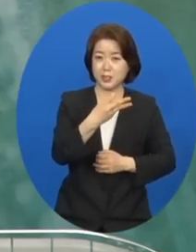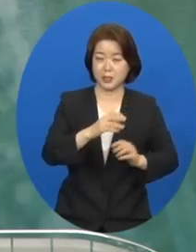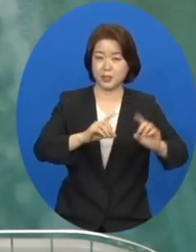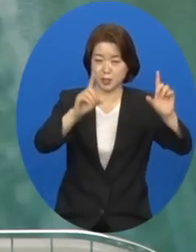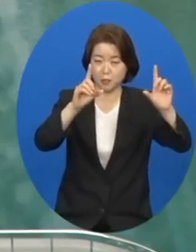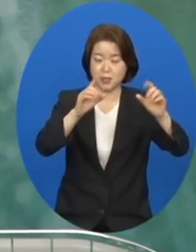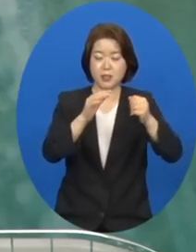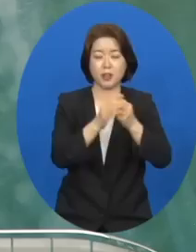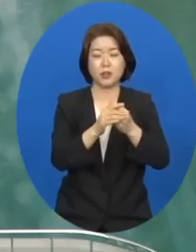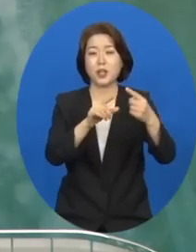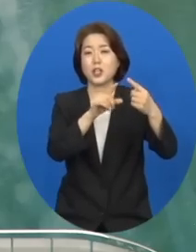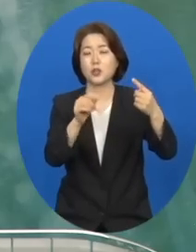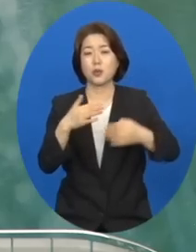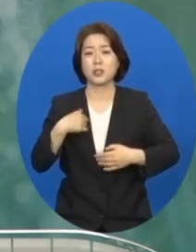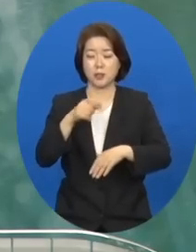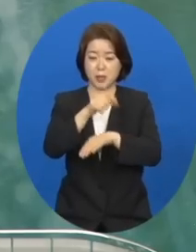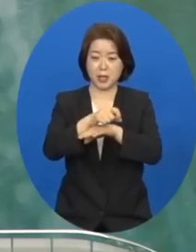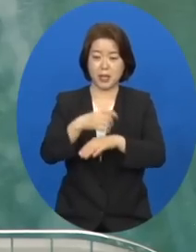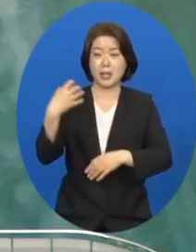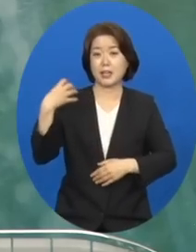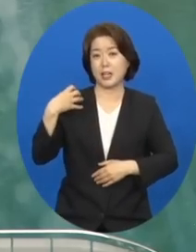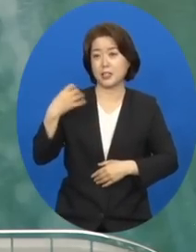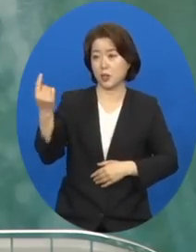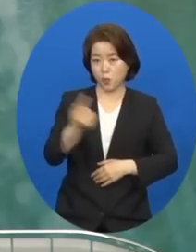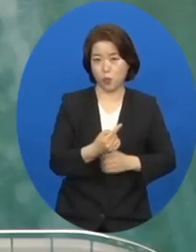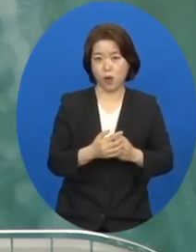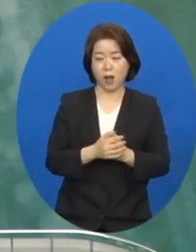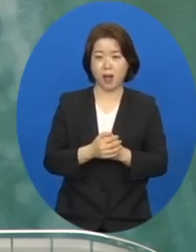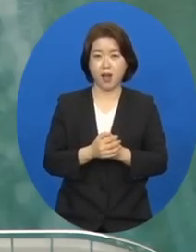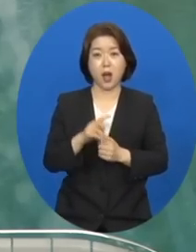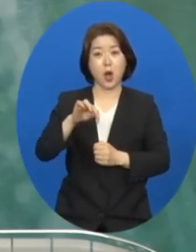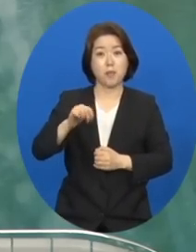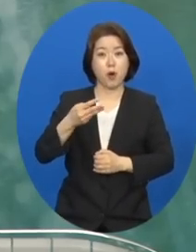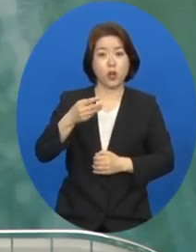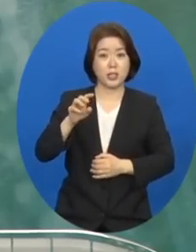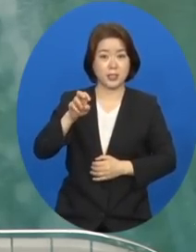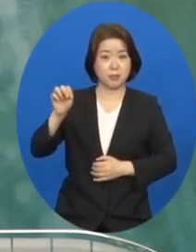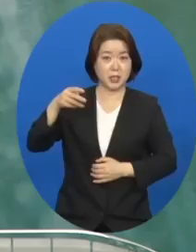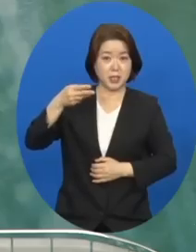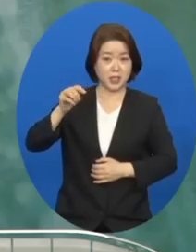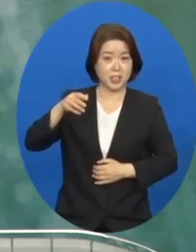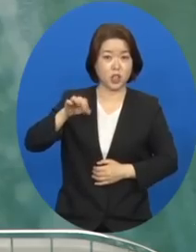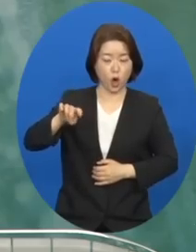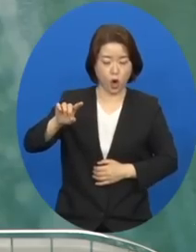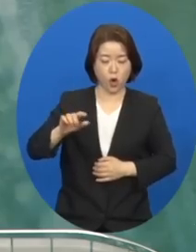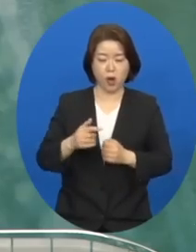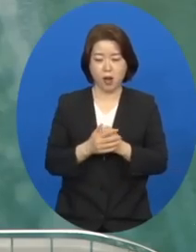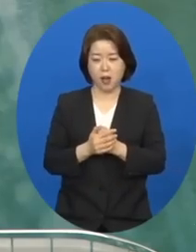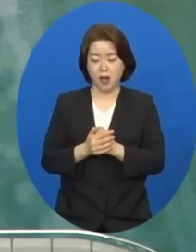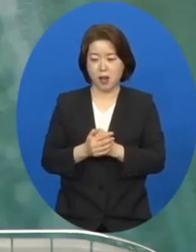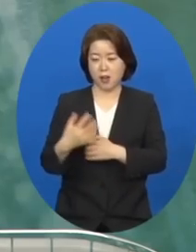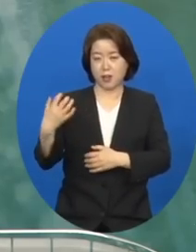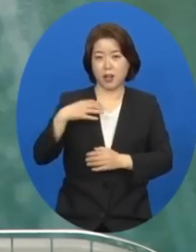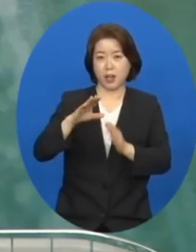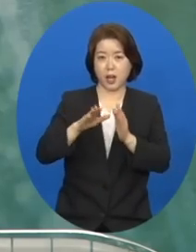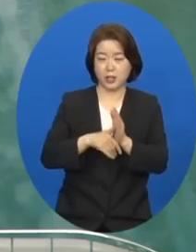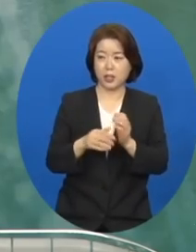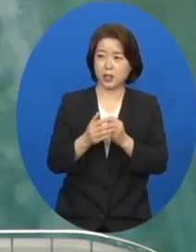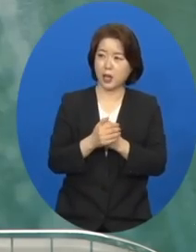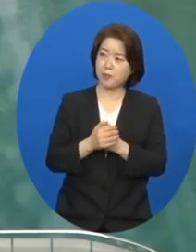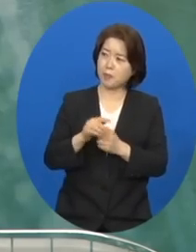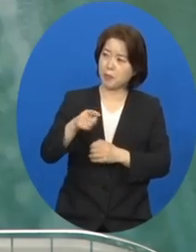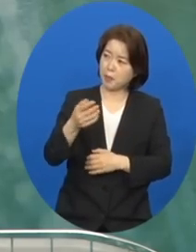제가 간사로 이 교회 점에 왔습니다 멀티미디어 섬길 때 첫 한달이 지나고 나서 받았어 1백만 아니었던거